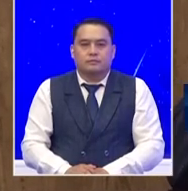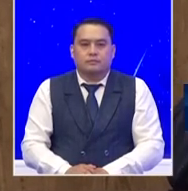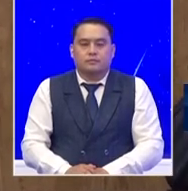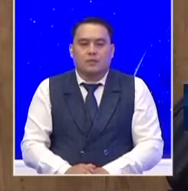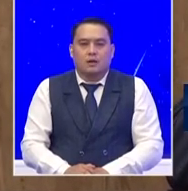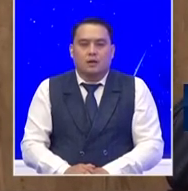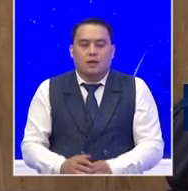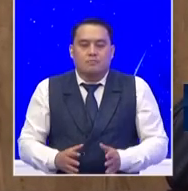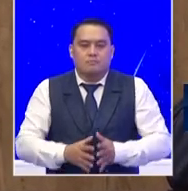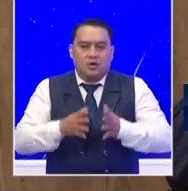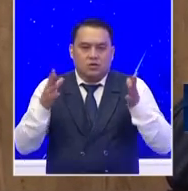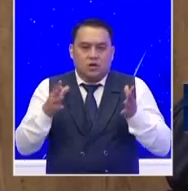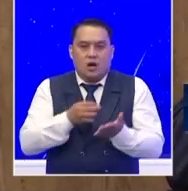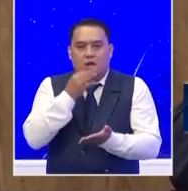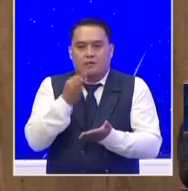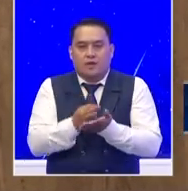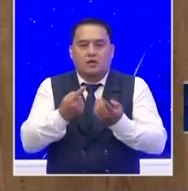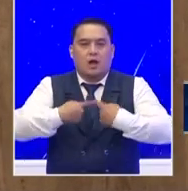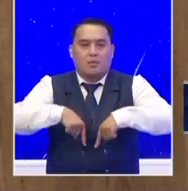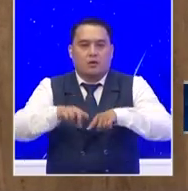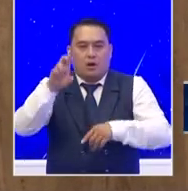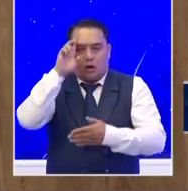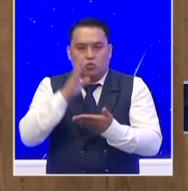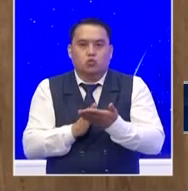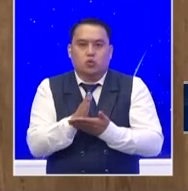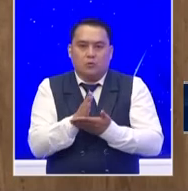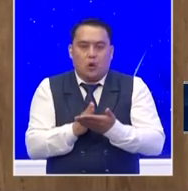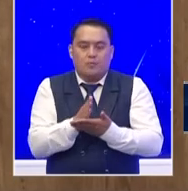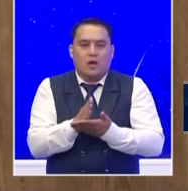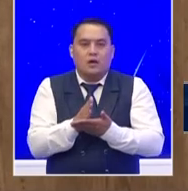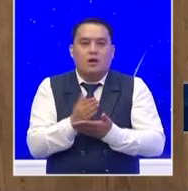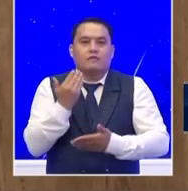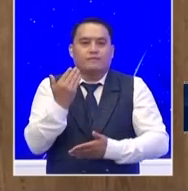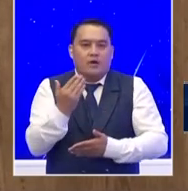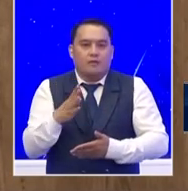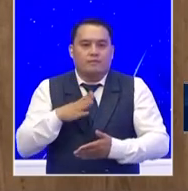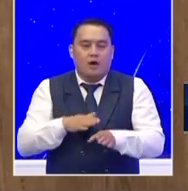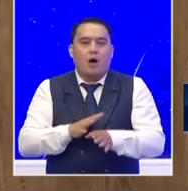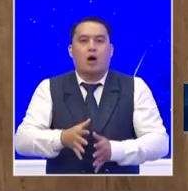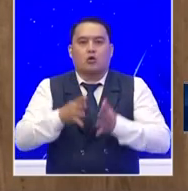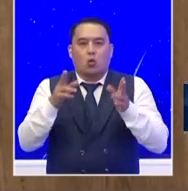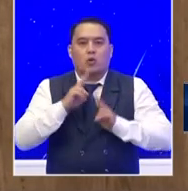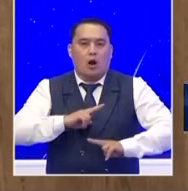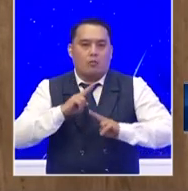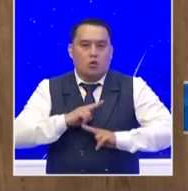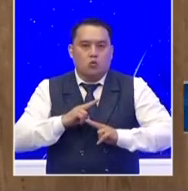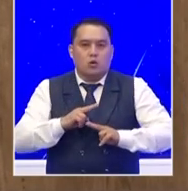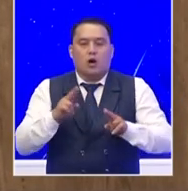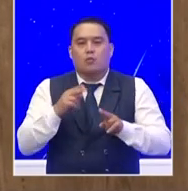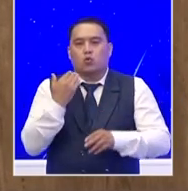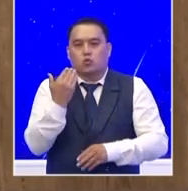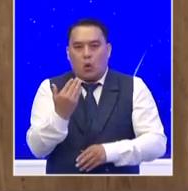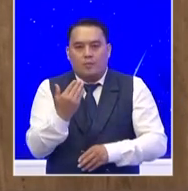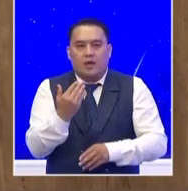Это большая ответственность быть руководителем департамента по делам государственной службы. Лязат, вам предстоит проделать огромную, даже колоссальную